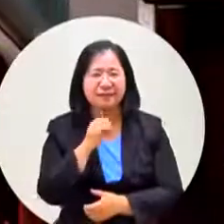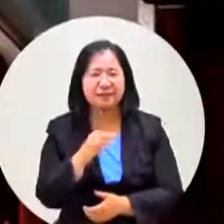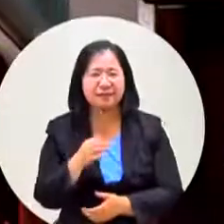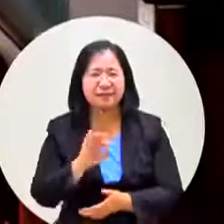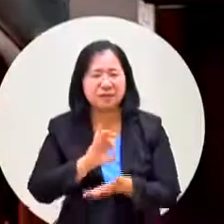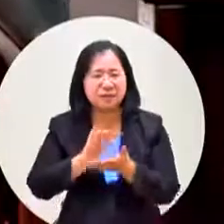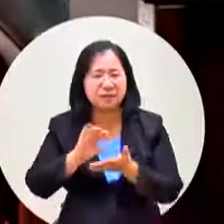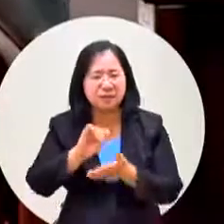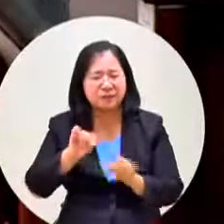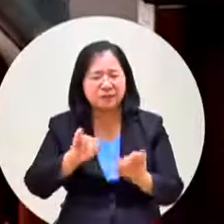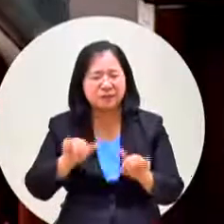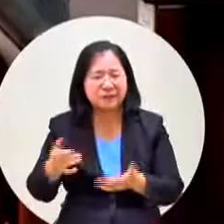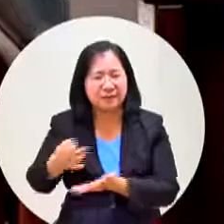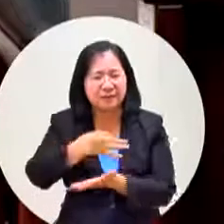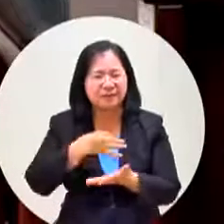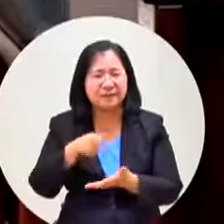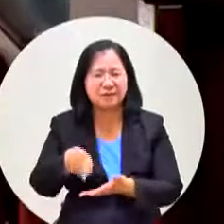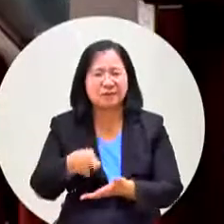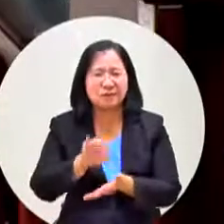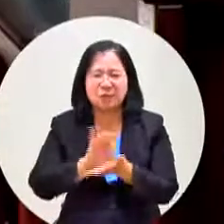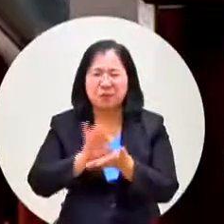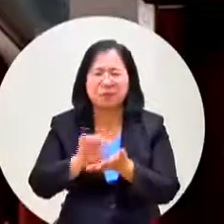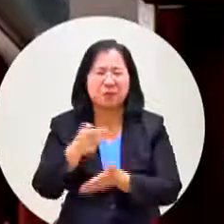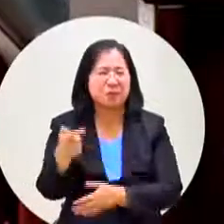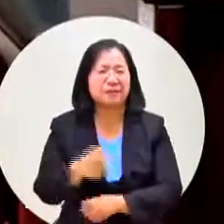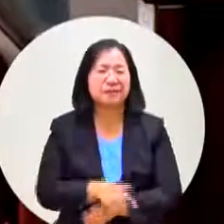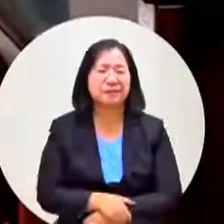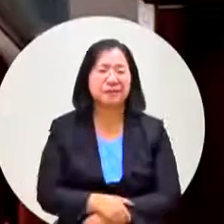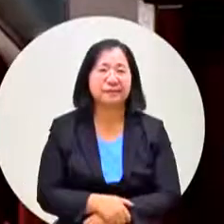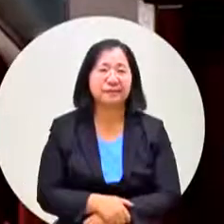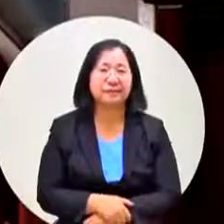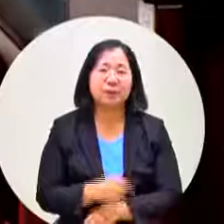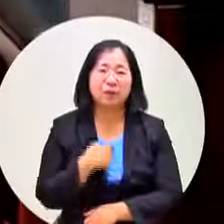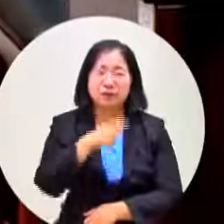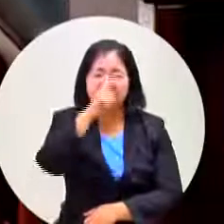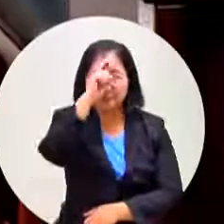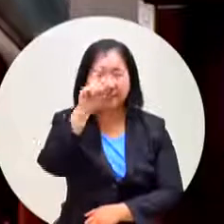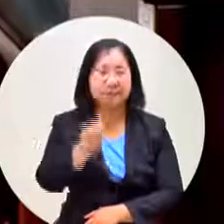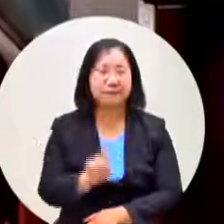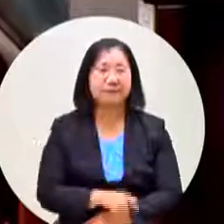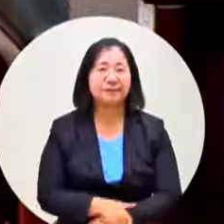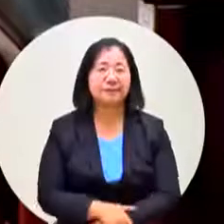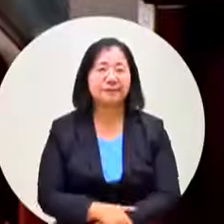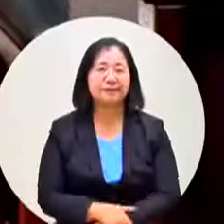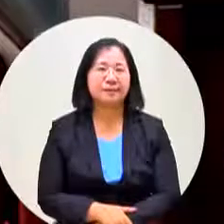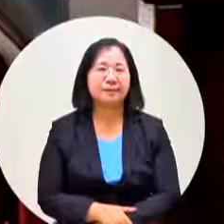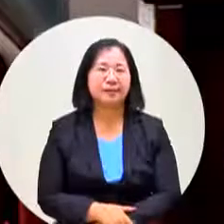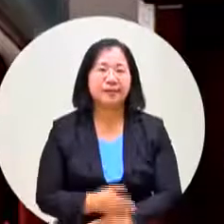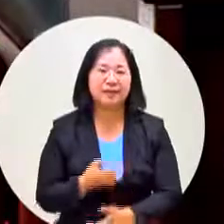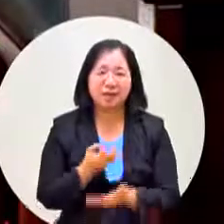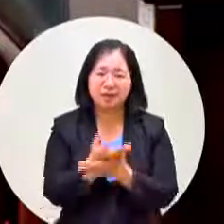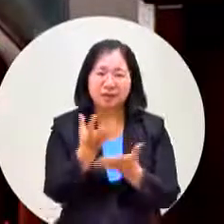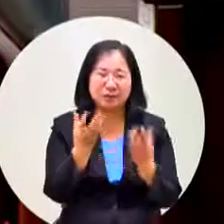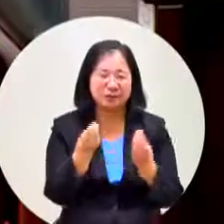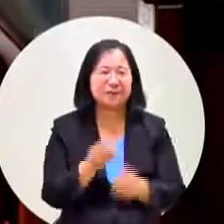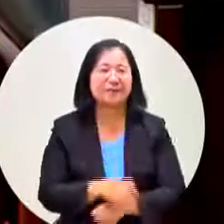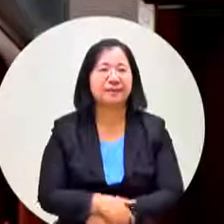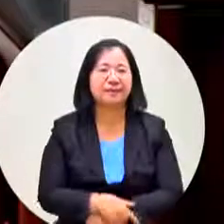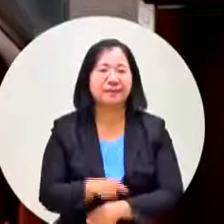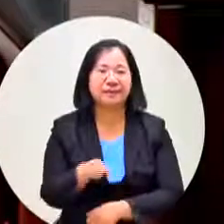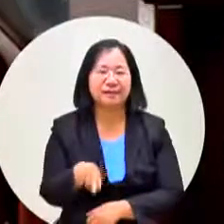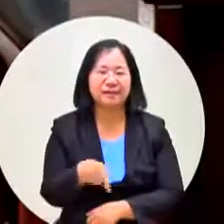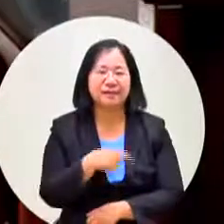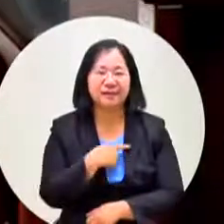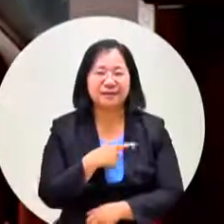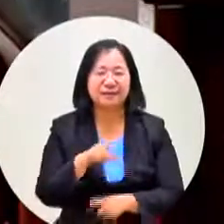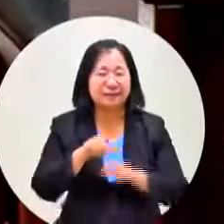啊有偿无偿的这个划分原则吼，看会当无偿拨用。啊，当然要有偿的，哦，迄来算了一堆啊，哦，迄